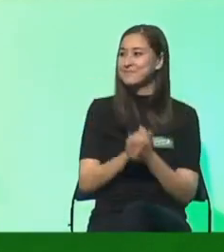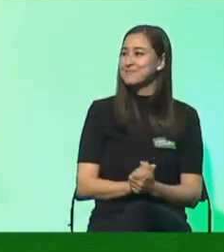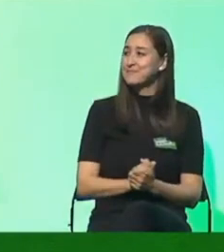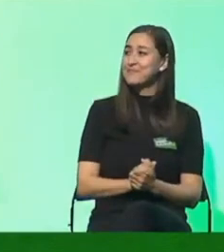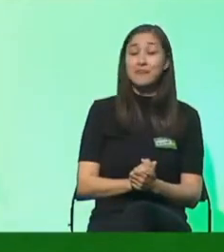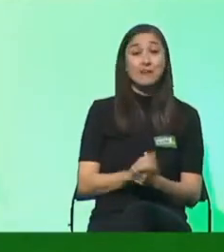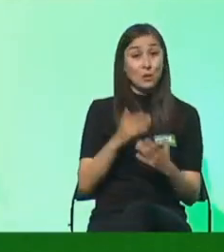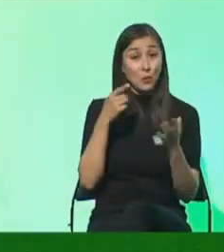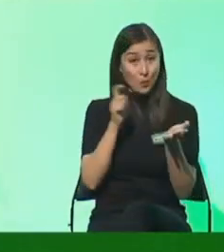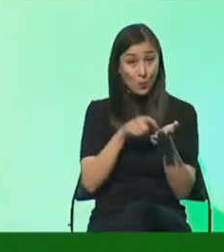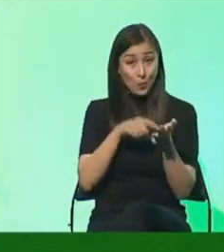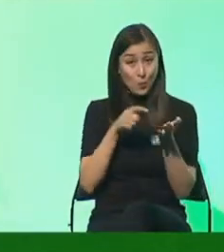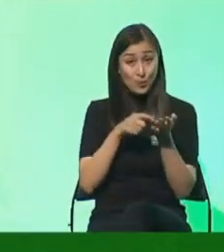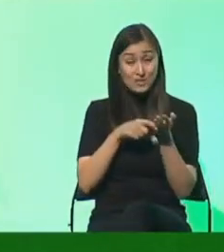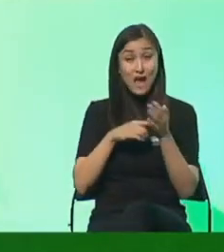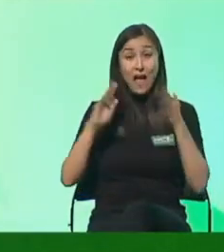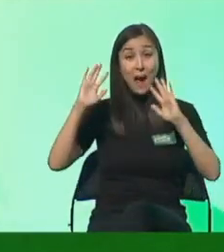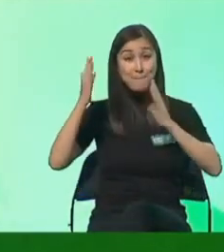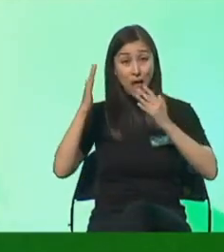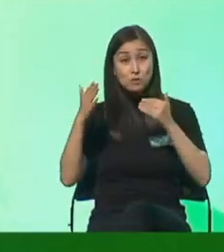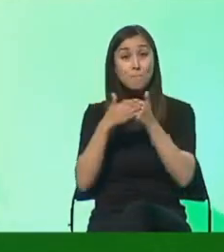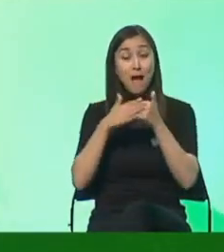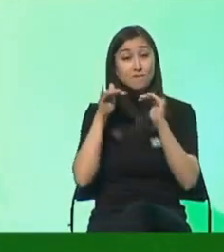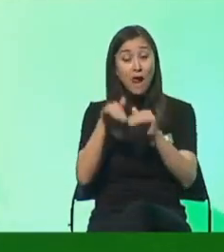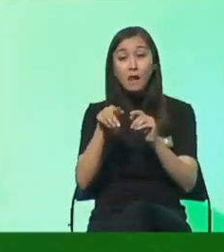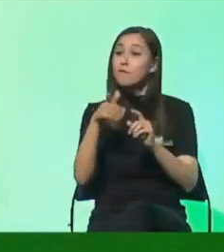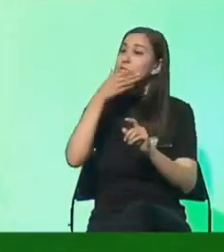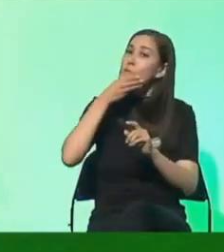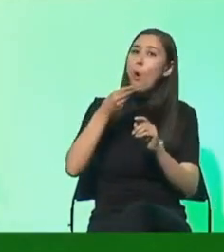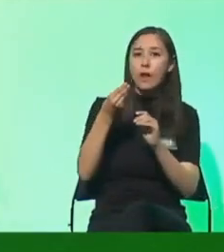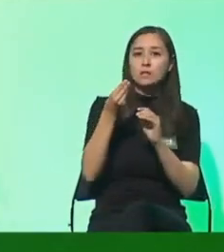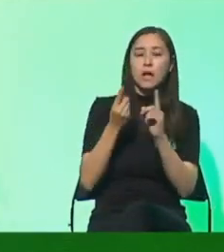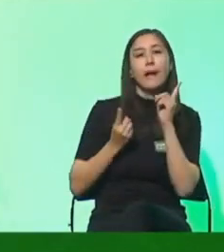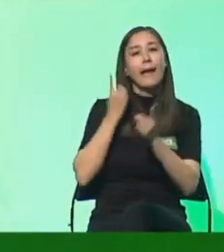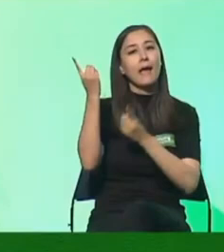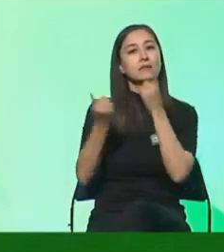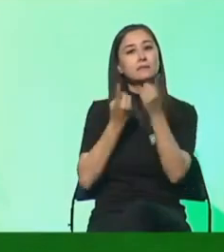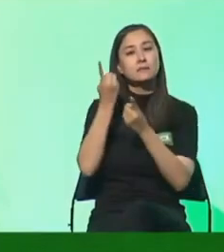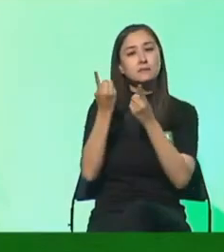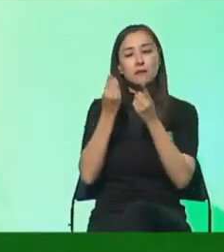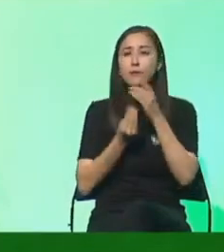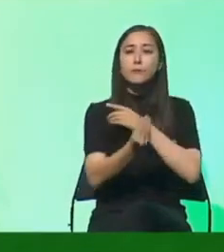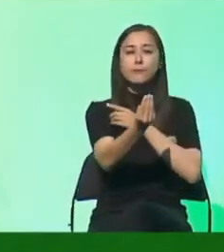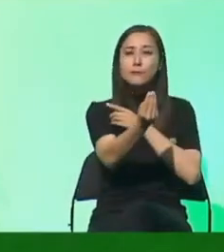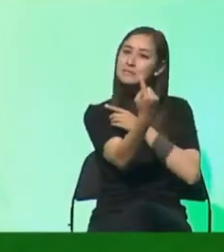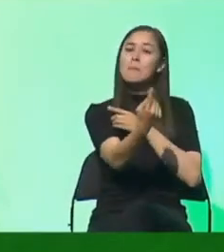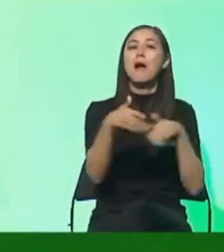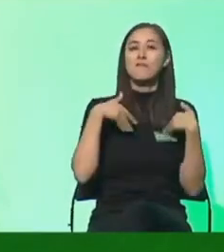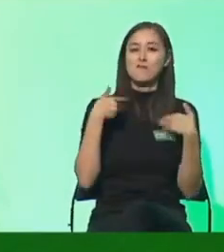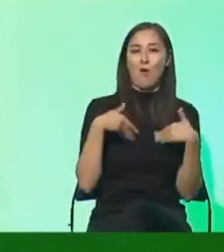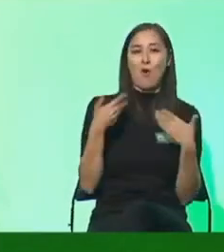Weil es zeigt, dass Beifall und Applaus eine freundliche Geste ist, die anerkennt, über die man sich freuen kann. Aber selbst in den